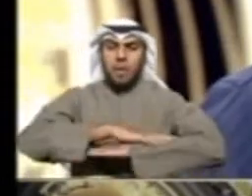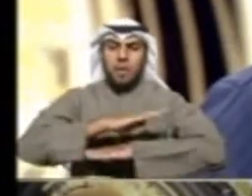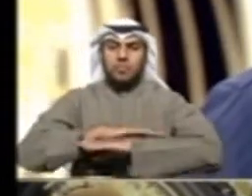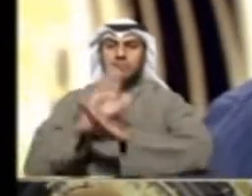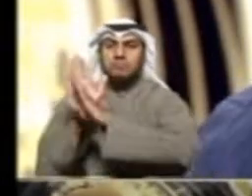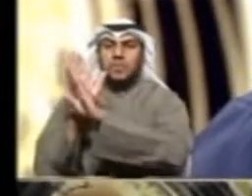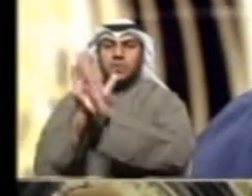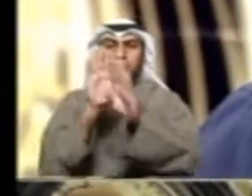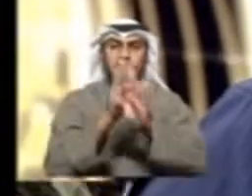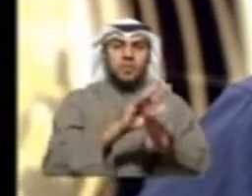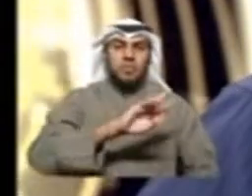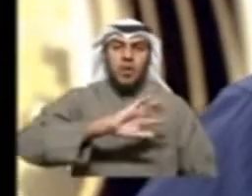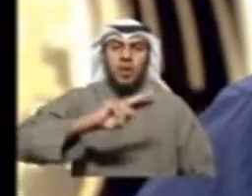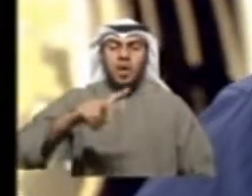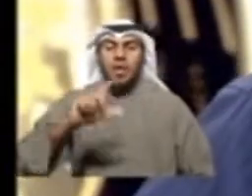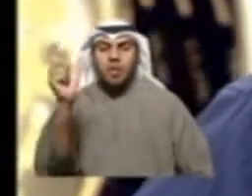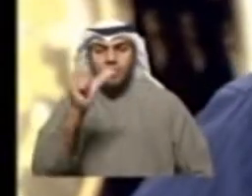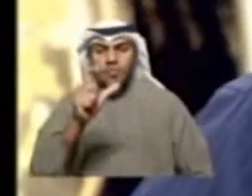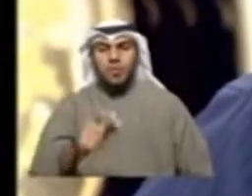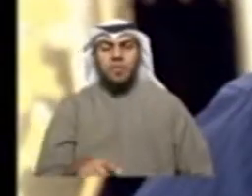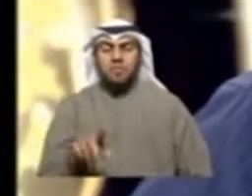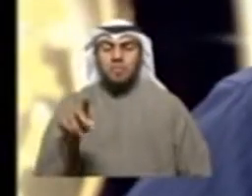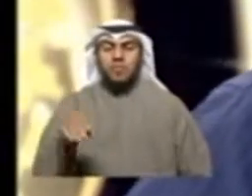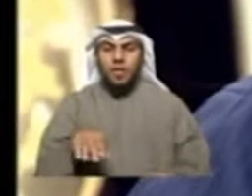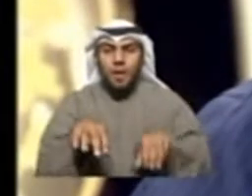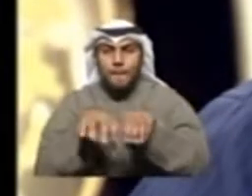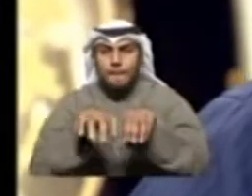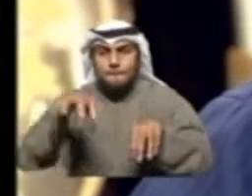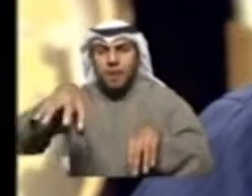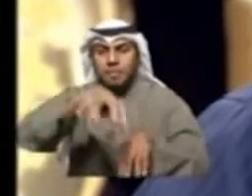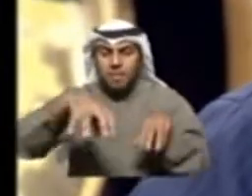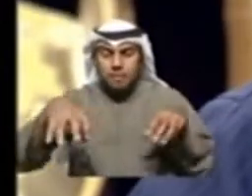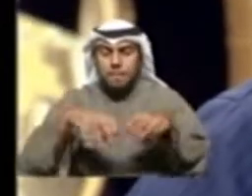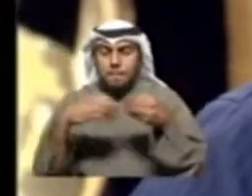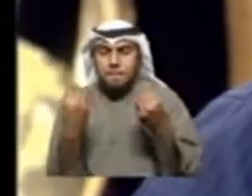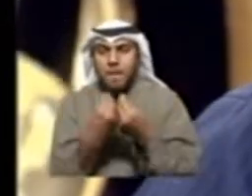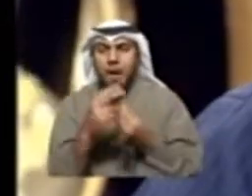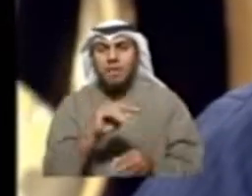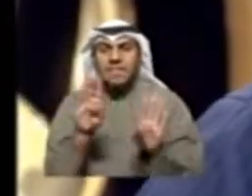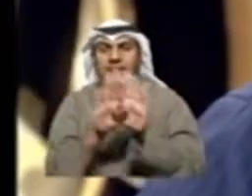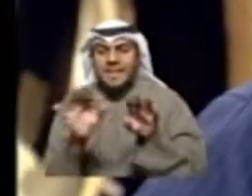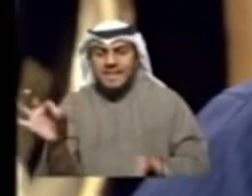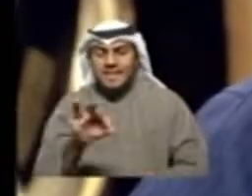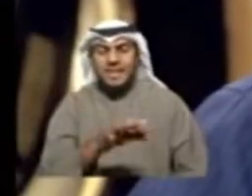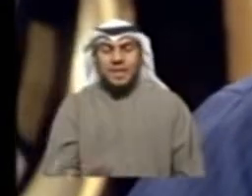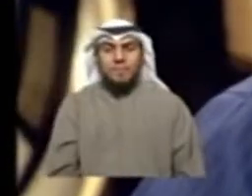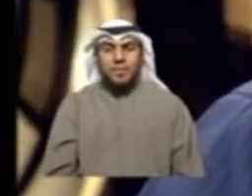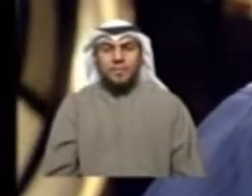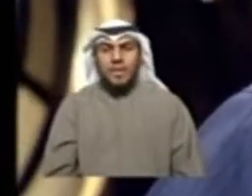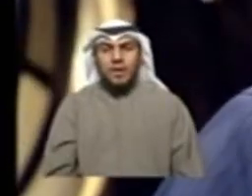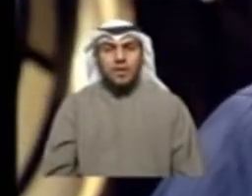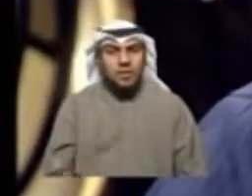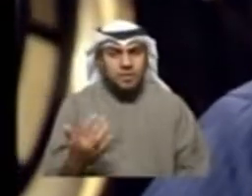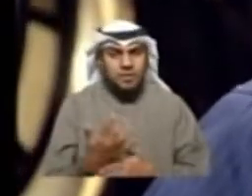والتزام اقتصادي والتزام إسلامي والتزام الشقيق للشقيق. فهذا الالتزام ترجم عمليا بإعادة إعمار العراق من خلال